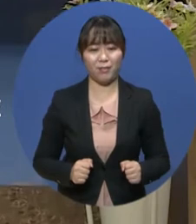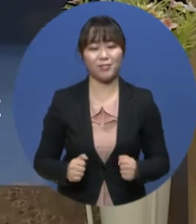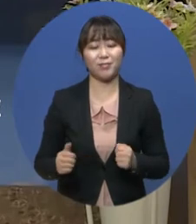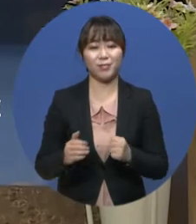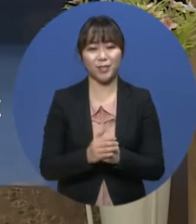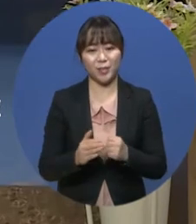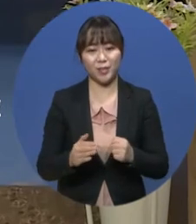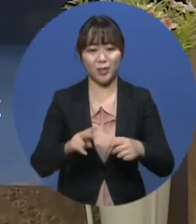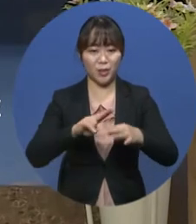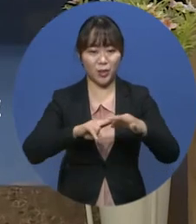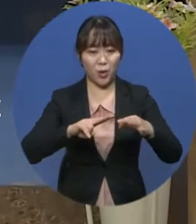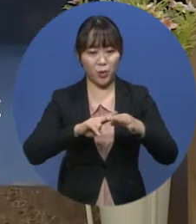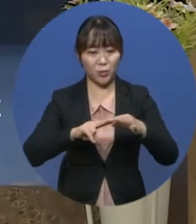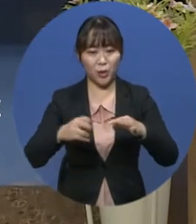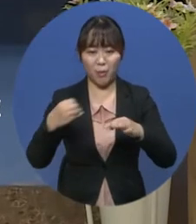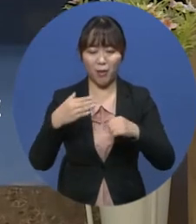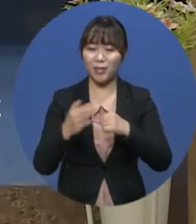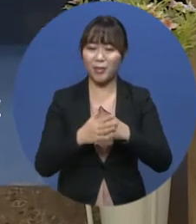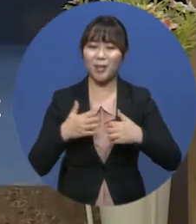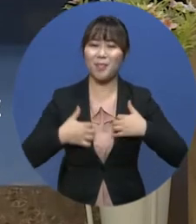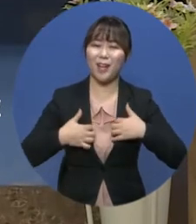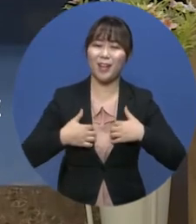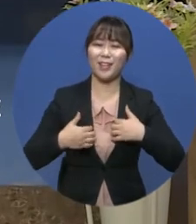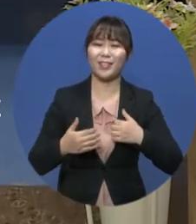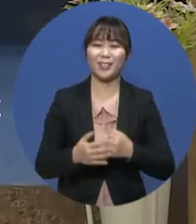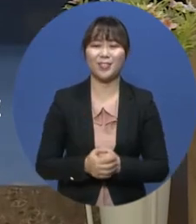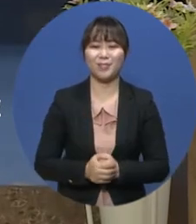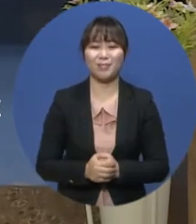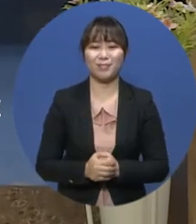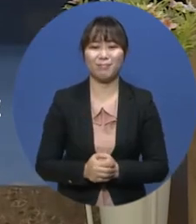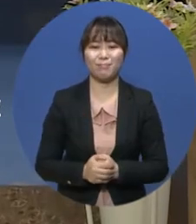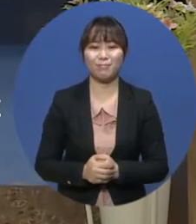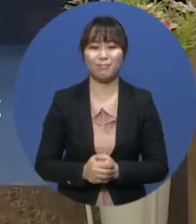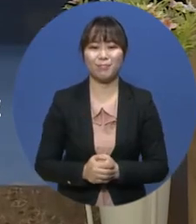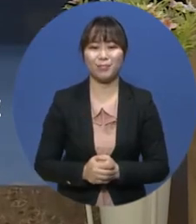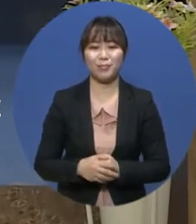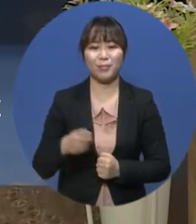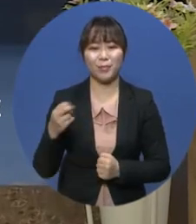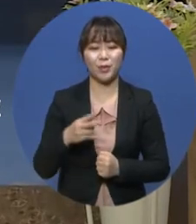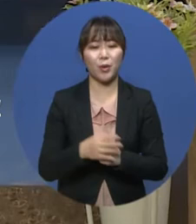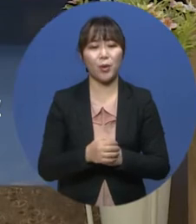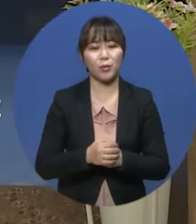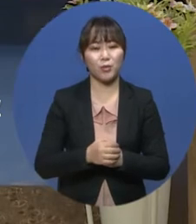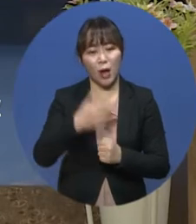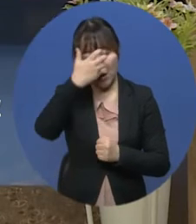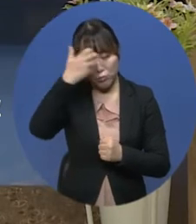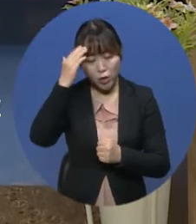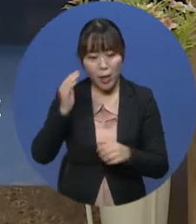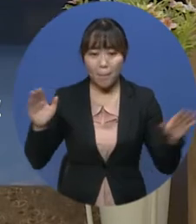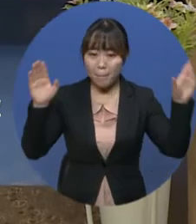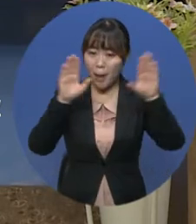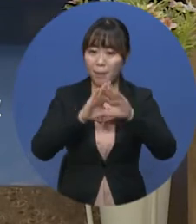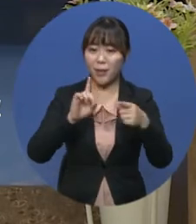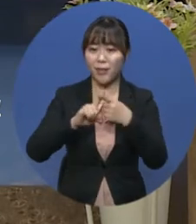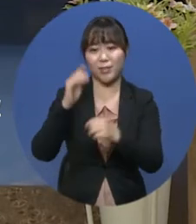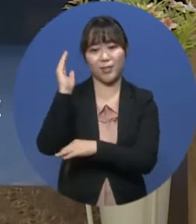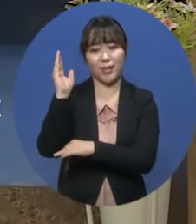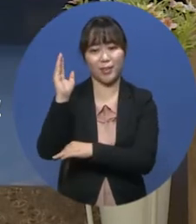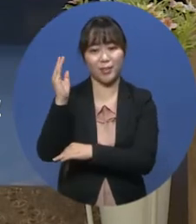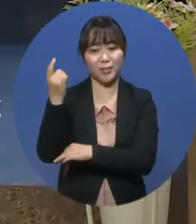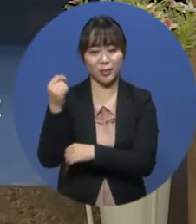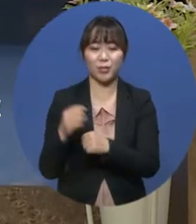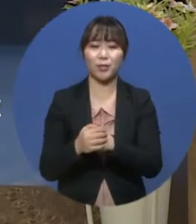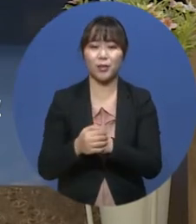어 여의도 라고 하니까 도 반가운 마음에 해외 에 4 그리고 이제 후원의 밤 에 대해서도 말씀을 해주셨는데